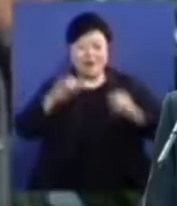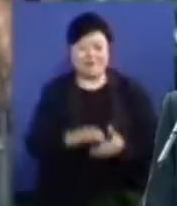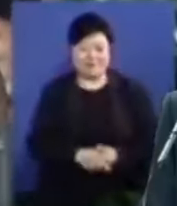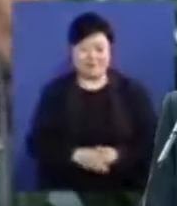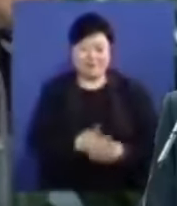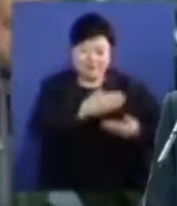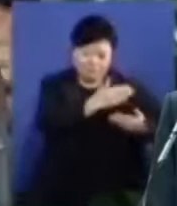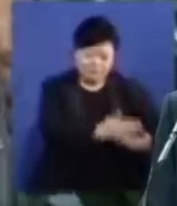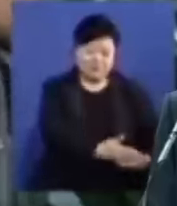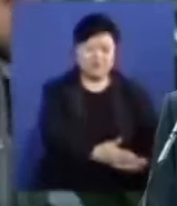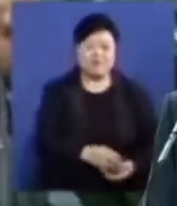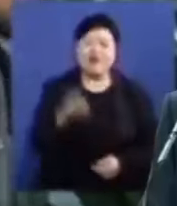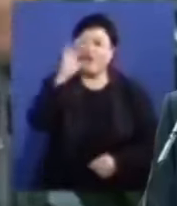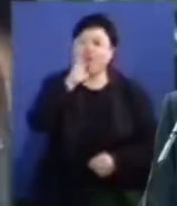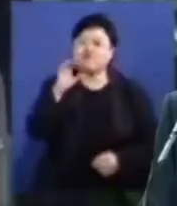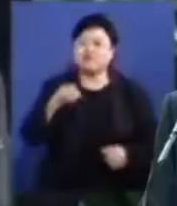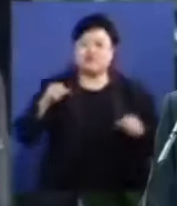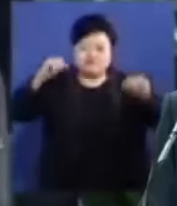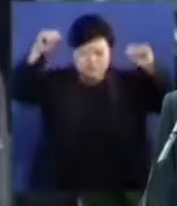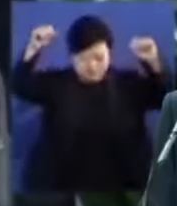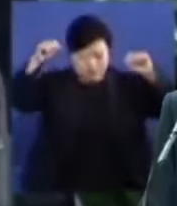무거운 거 엿기도 들고